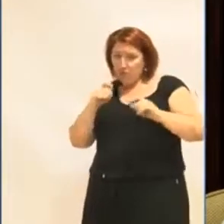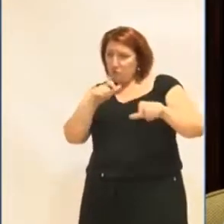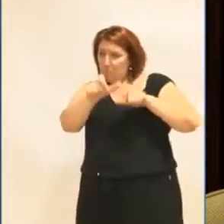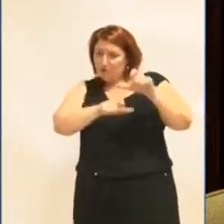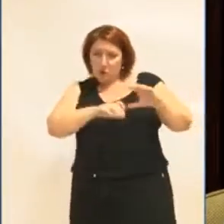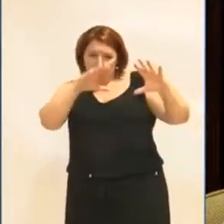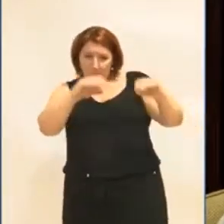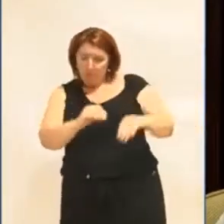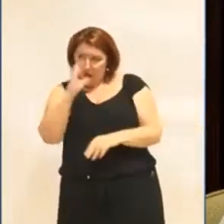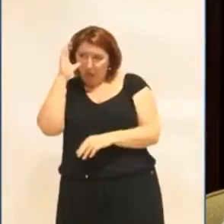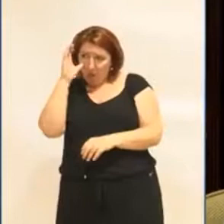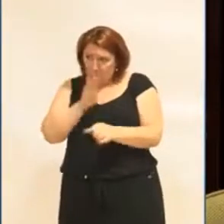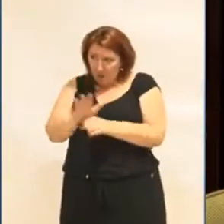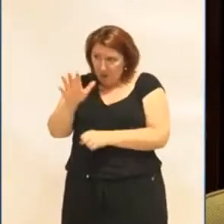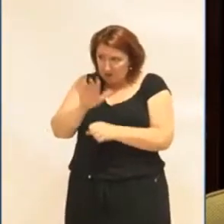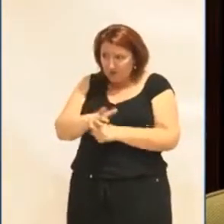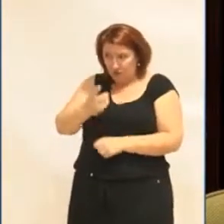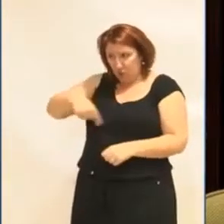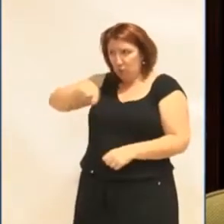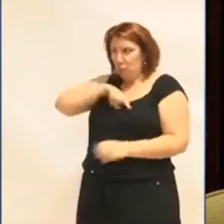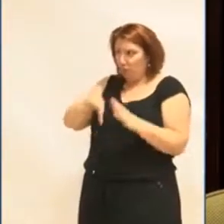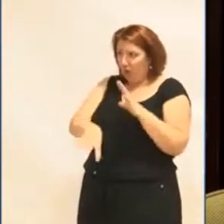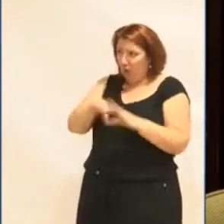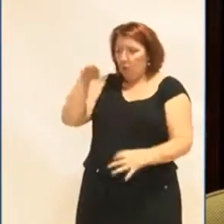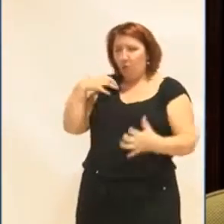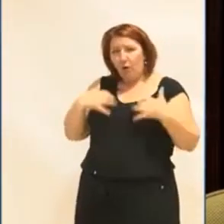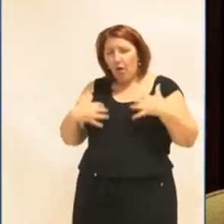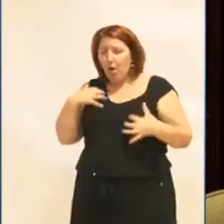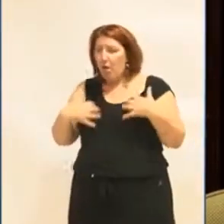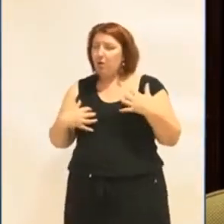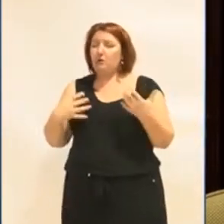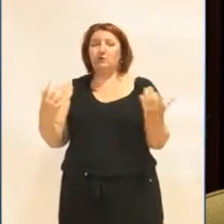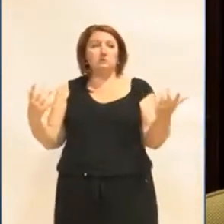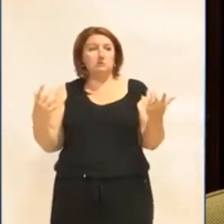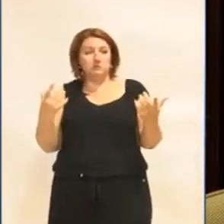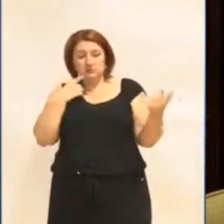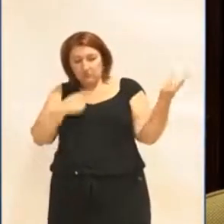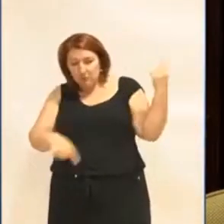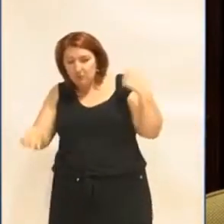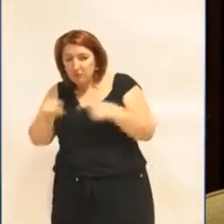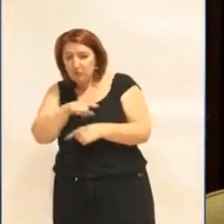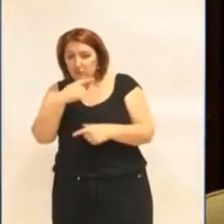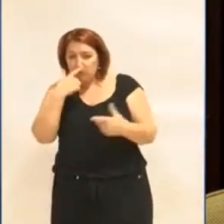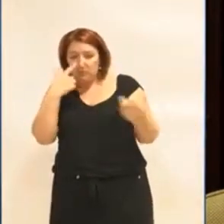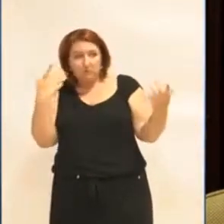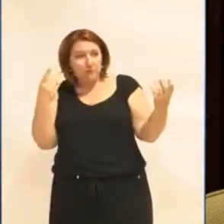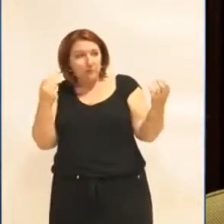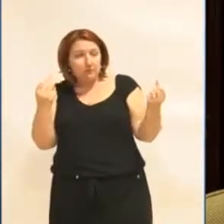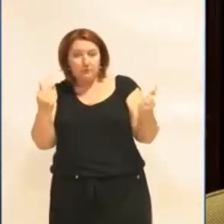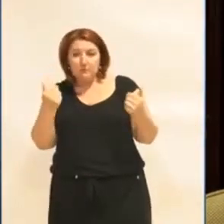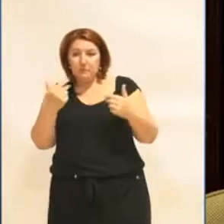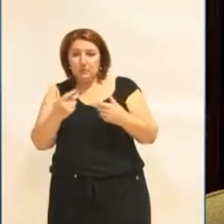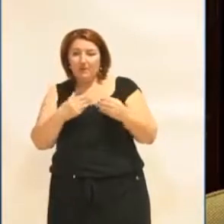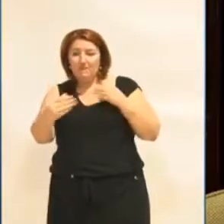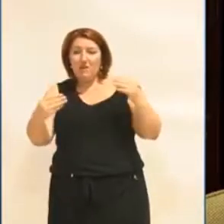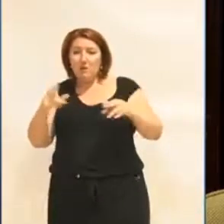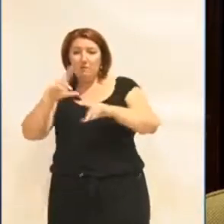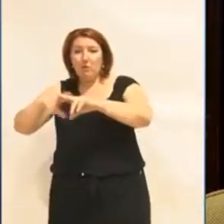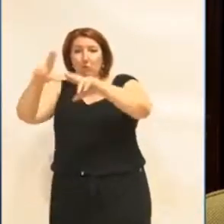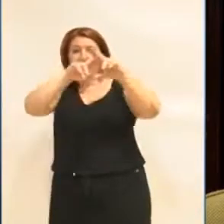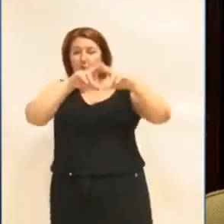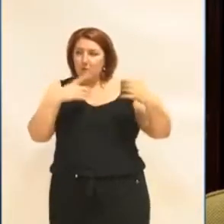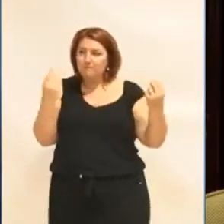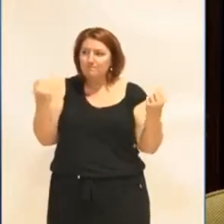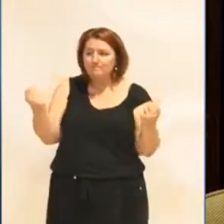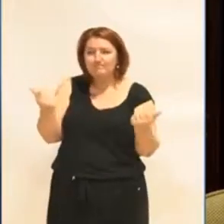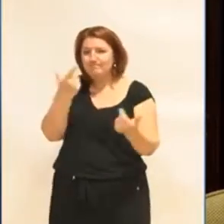qui pose aussi un problème pour les élus, sur la manière dont est ressenti le renouvellement urbain de la Villeneuve.